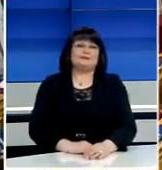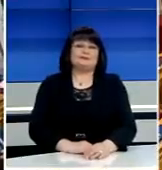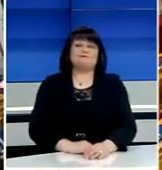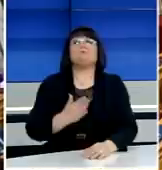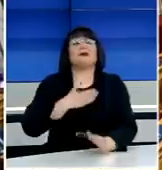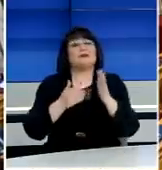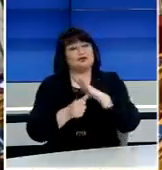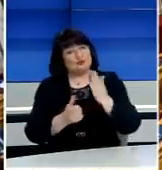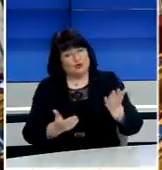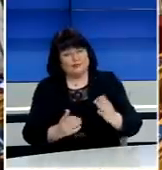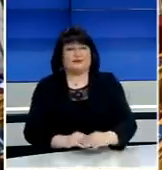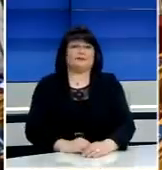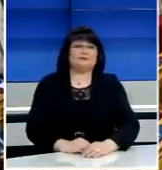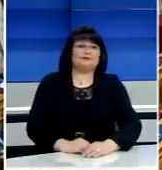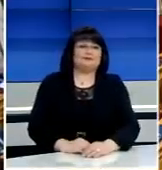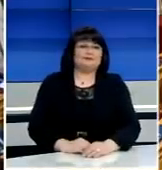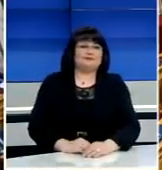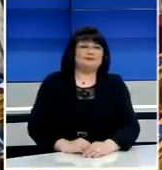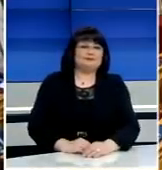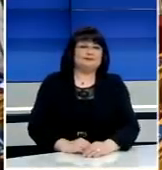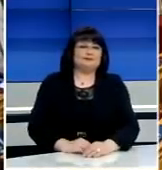Ευχαριστώ κύριε Πρόεδρε.